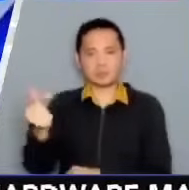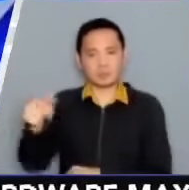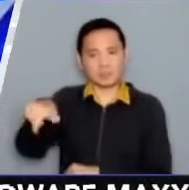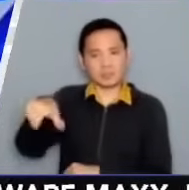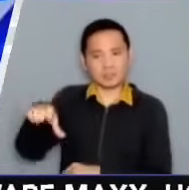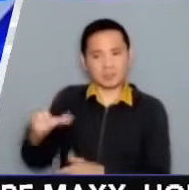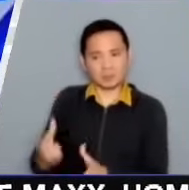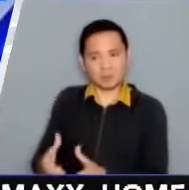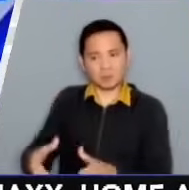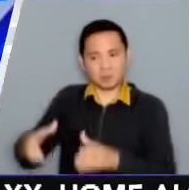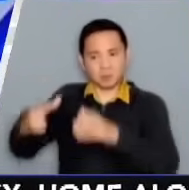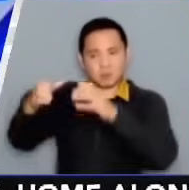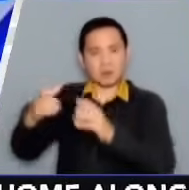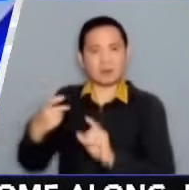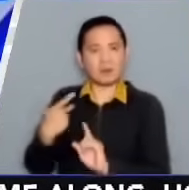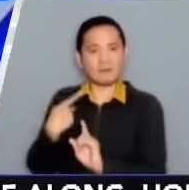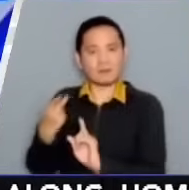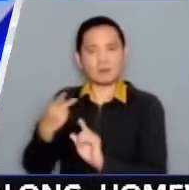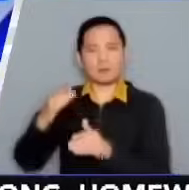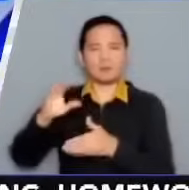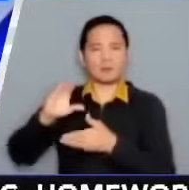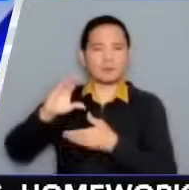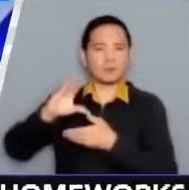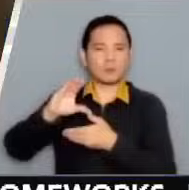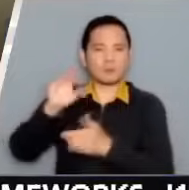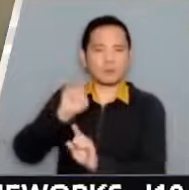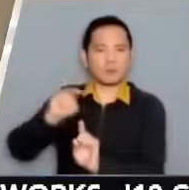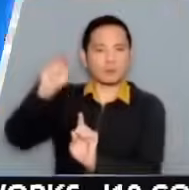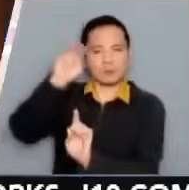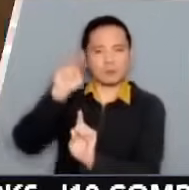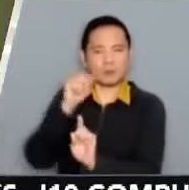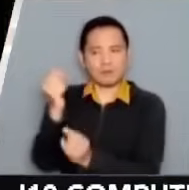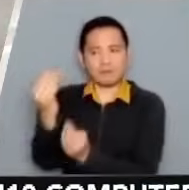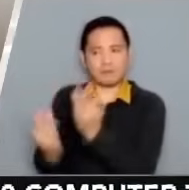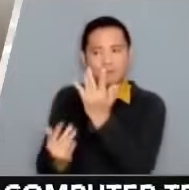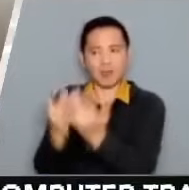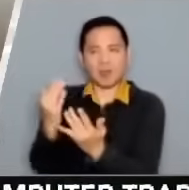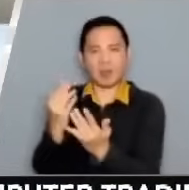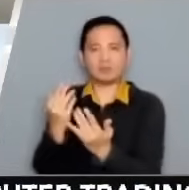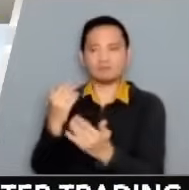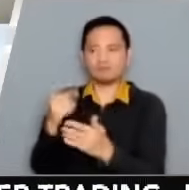Caloocan. May unang balita si James Agustin.